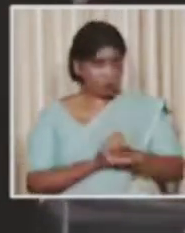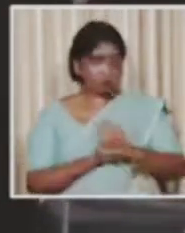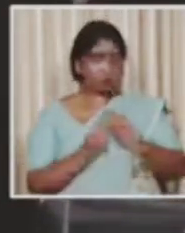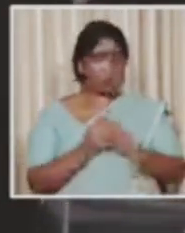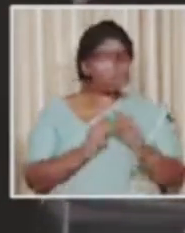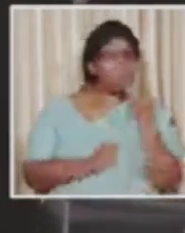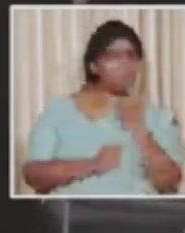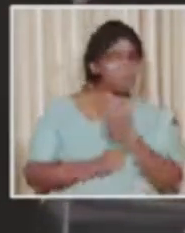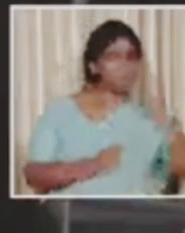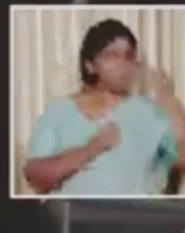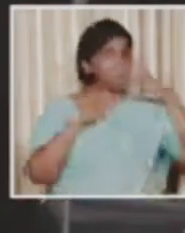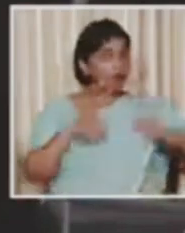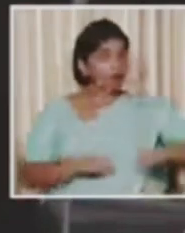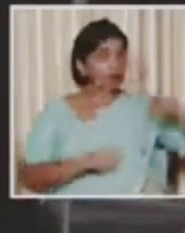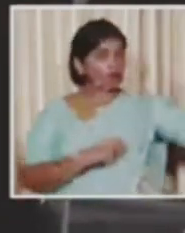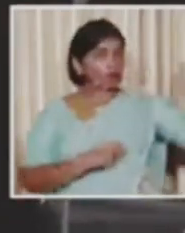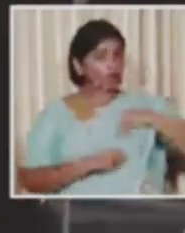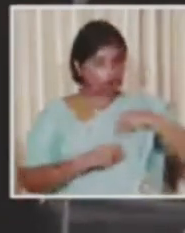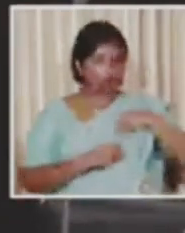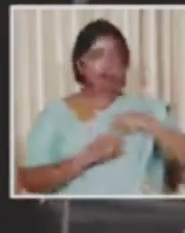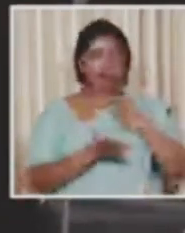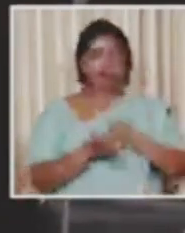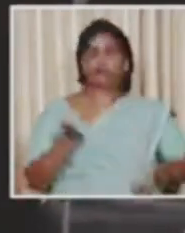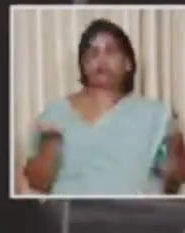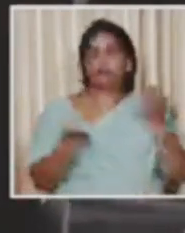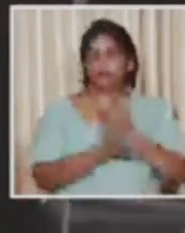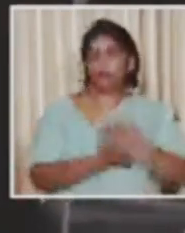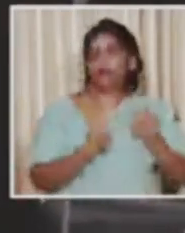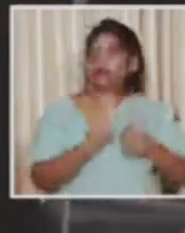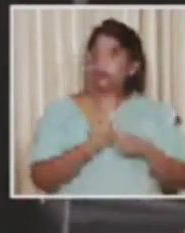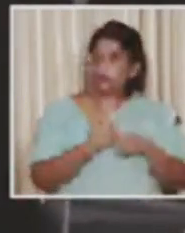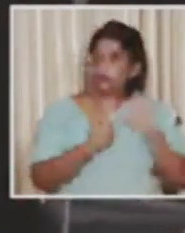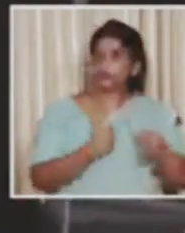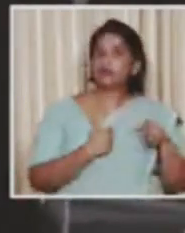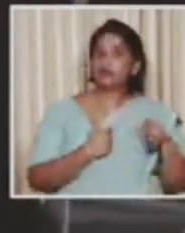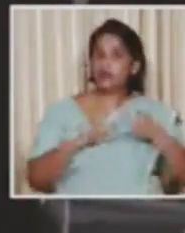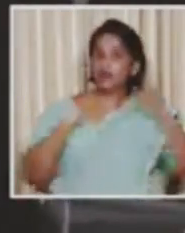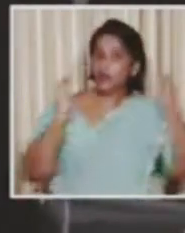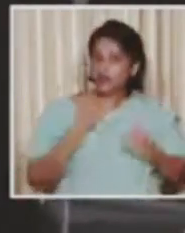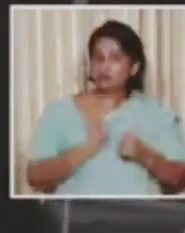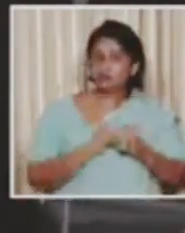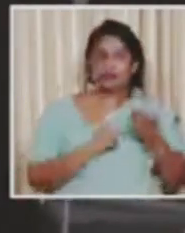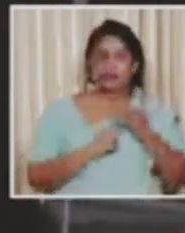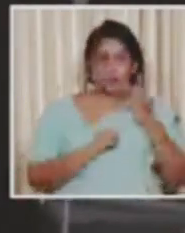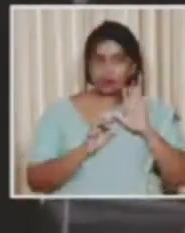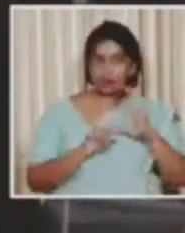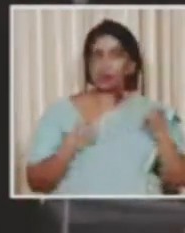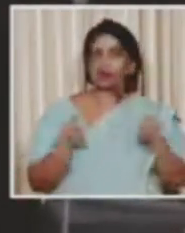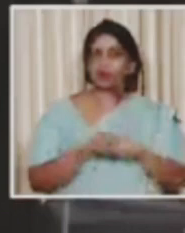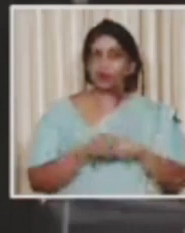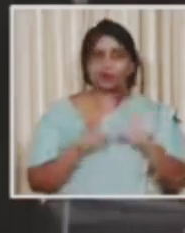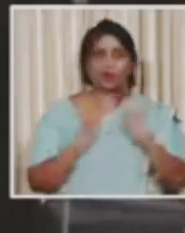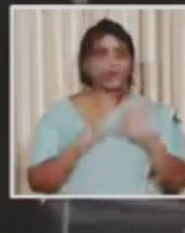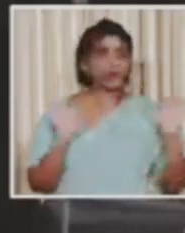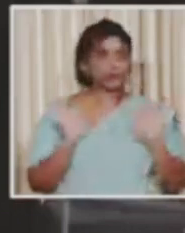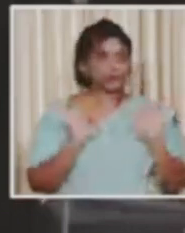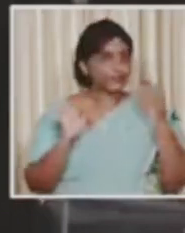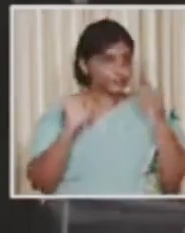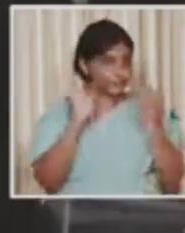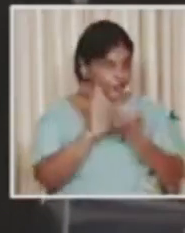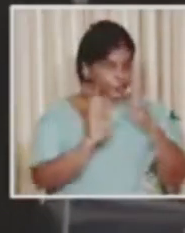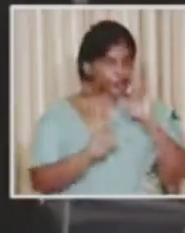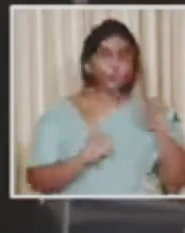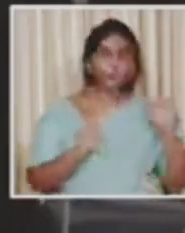යෝජකයා දුන්නද, මේ සියල්ල ඇතුළත් කරපු ගිවිසුමක් සකස් කරලා තියෙනවා. ඒ නිසා මේක අවම කරගන්න පුළුවන් වෙලා තියෙනවා. ඒ වගේම අපි රක්ෂණ ක්‍රමයක් හඳුන්වලා දීලා